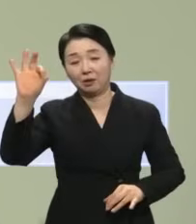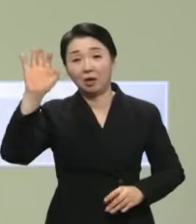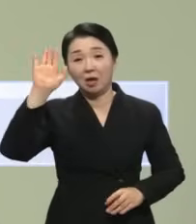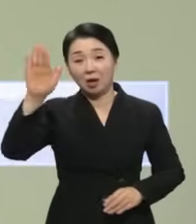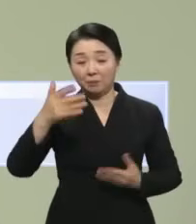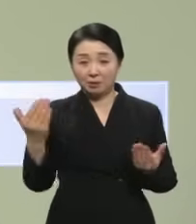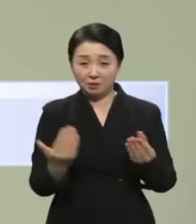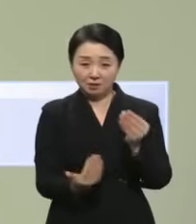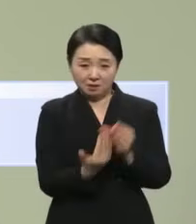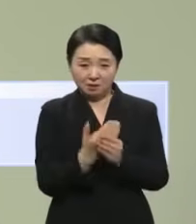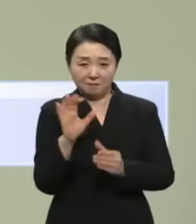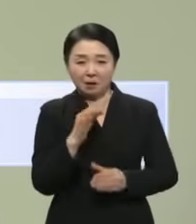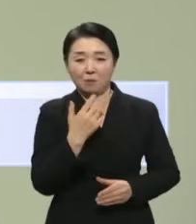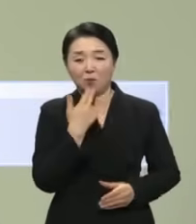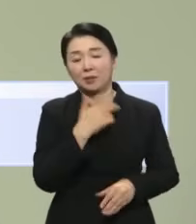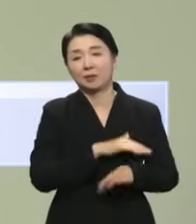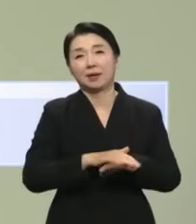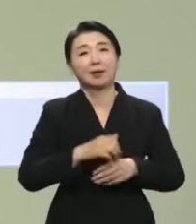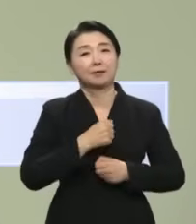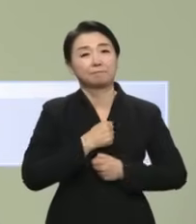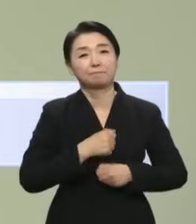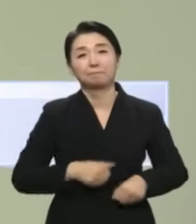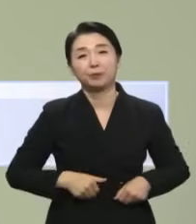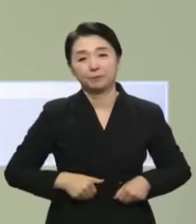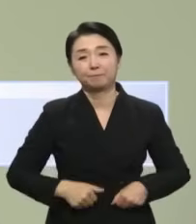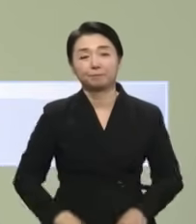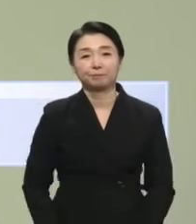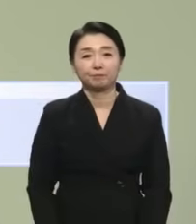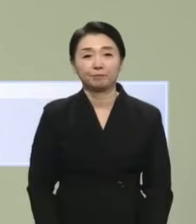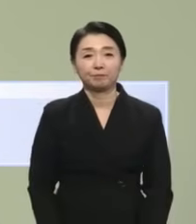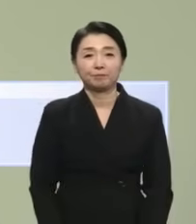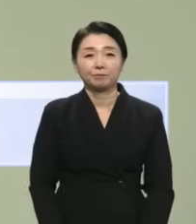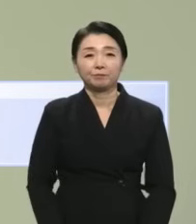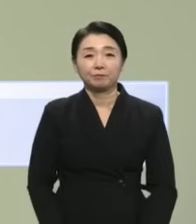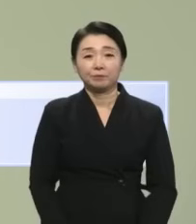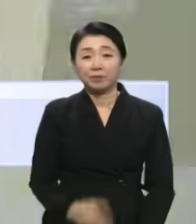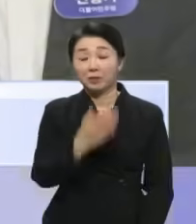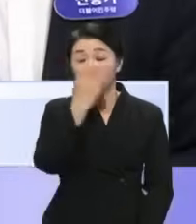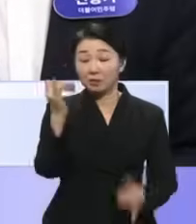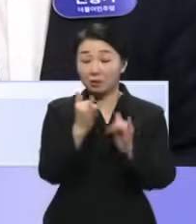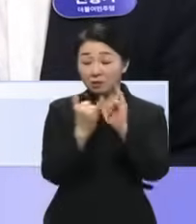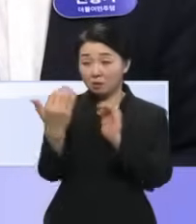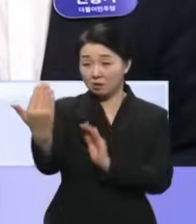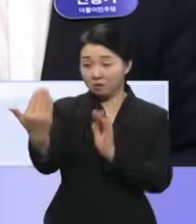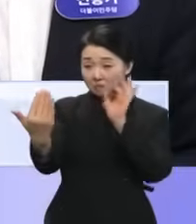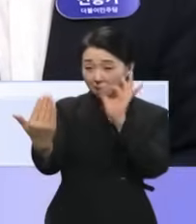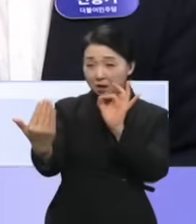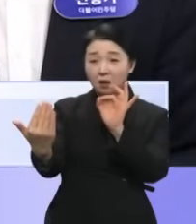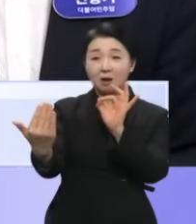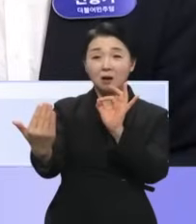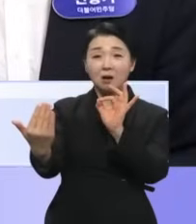않게끔 어 해야 되겠다라는 어 결의도 다졌습니다 사실 청년들을 보는 대상들